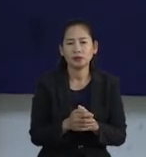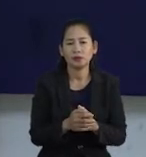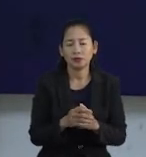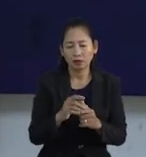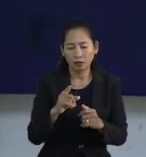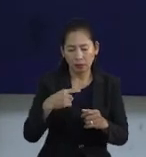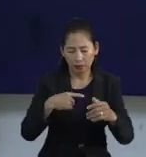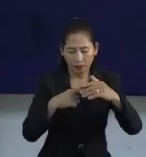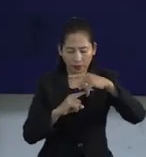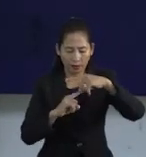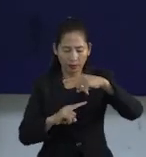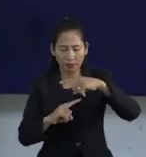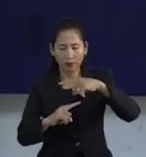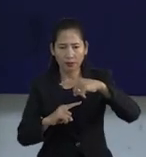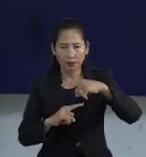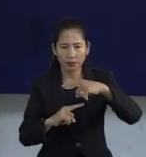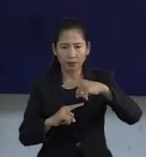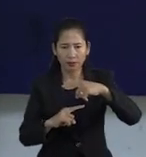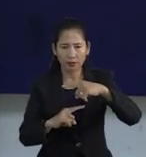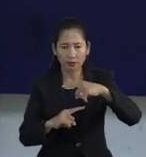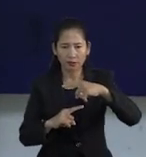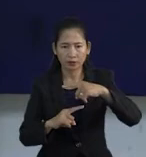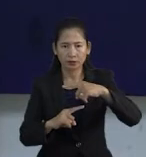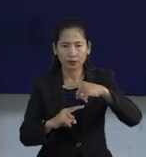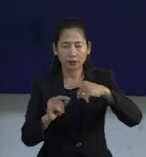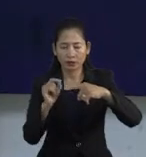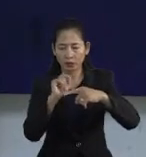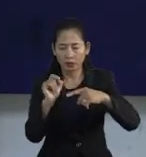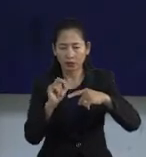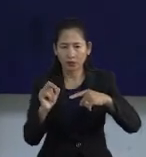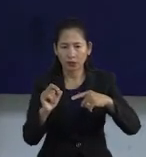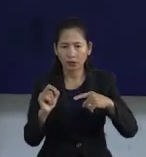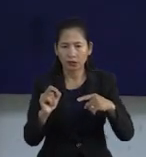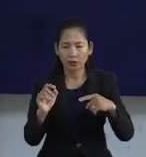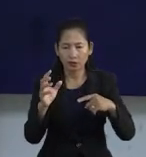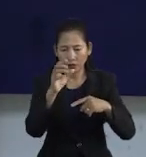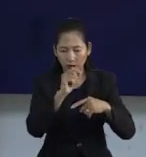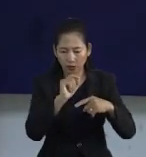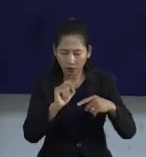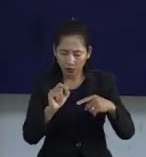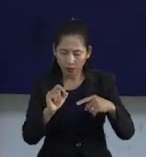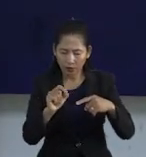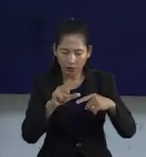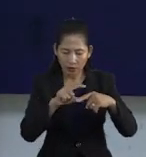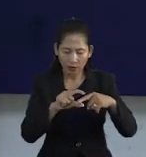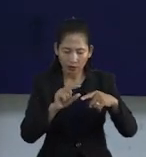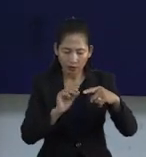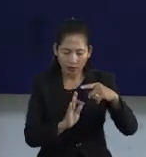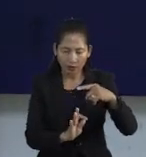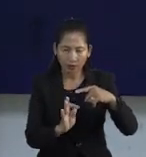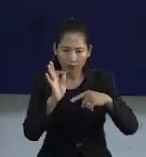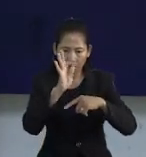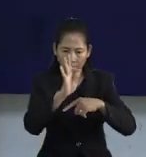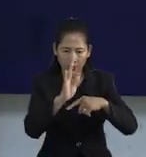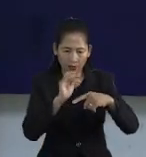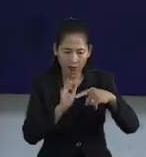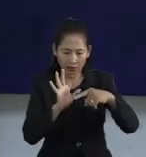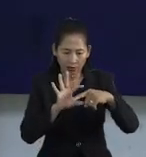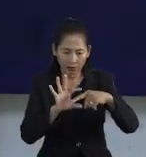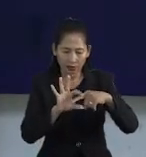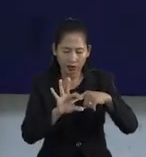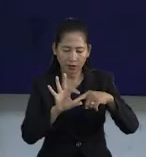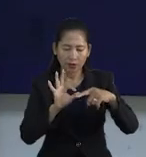bía mối mối toàn chấn dưỡng tới dốc phía dốc trái áo phía phía bài